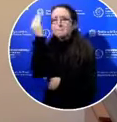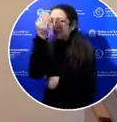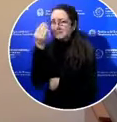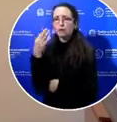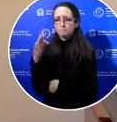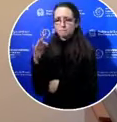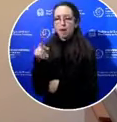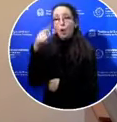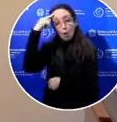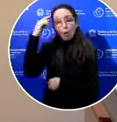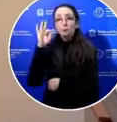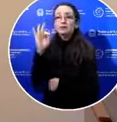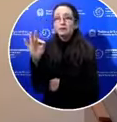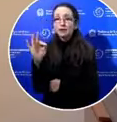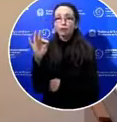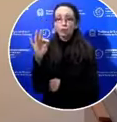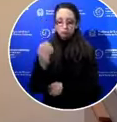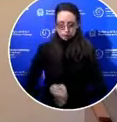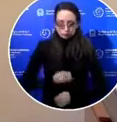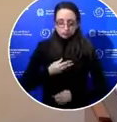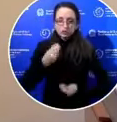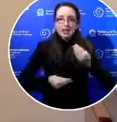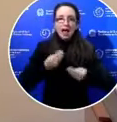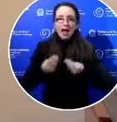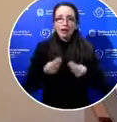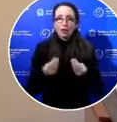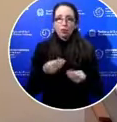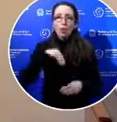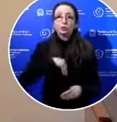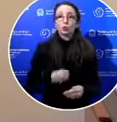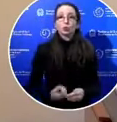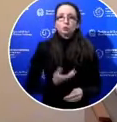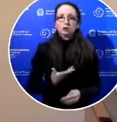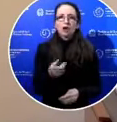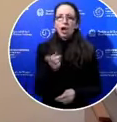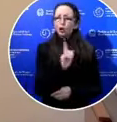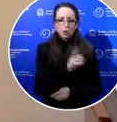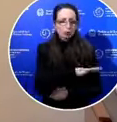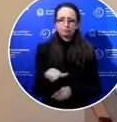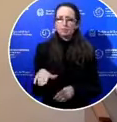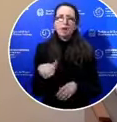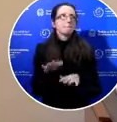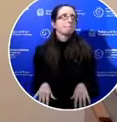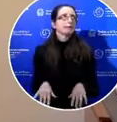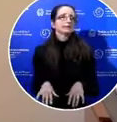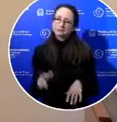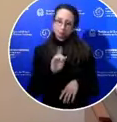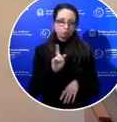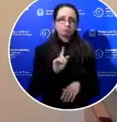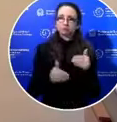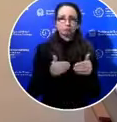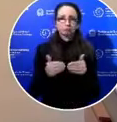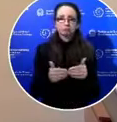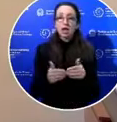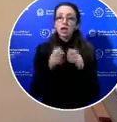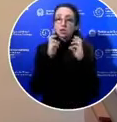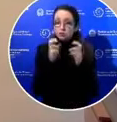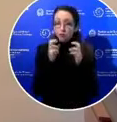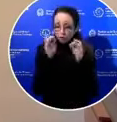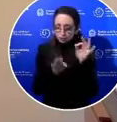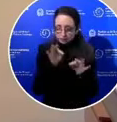diventare generatori di contenuti e non soggetti passivi di induzioni esterne. Tuttavia lo sforzo più significativo che ho il piacere